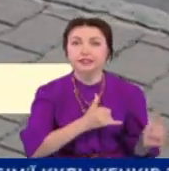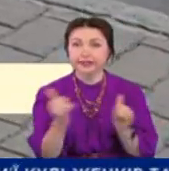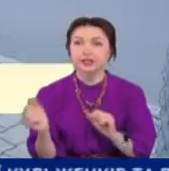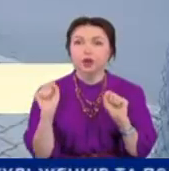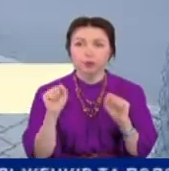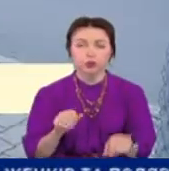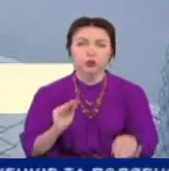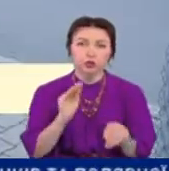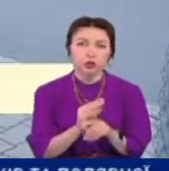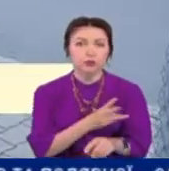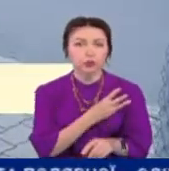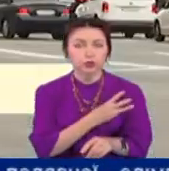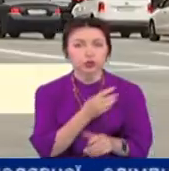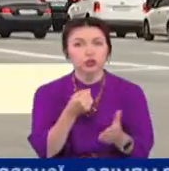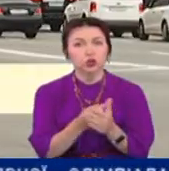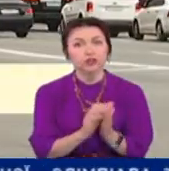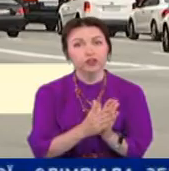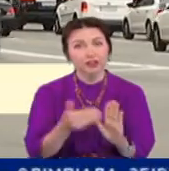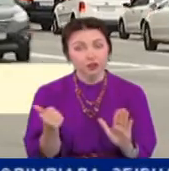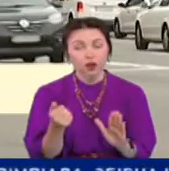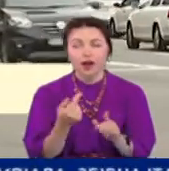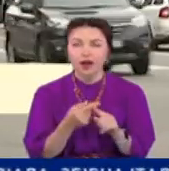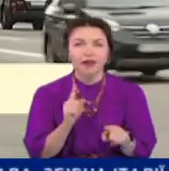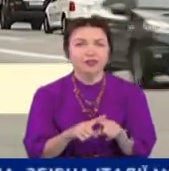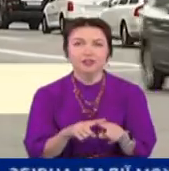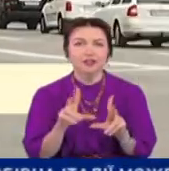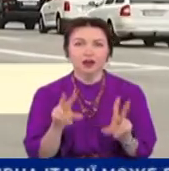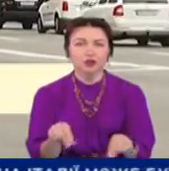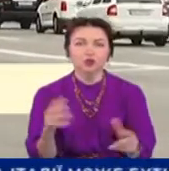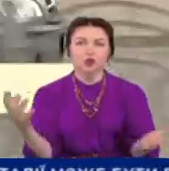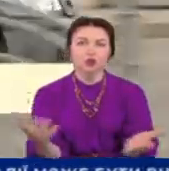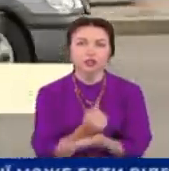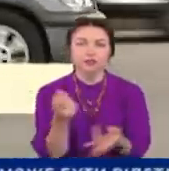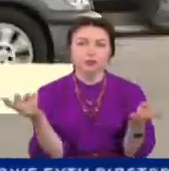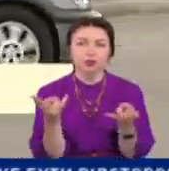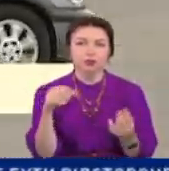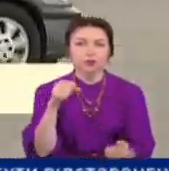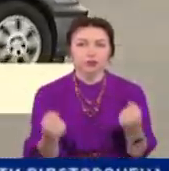можна додати побажання до виклику. Але це не гарантує, що вони знайдуть потрібне авто.